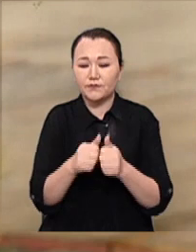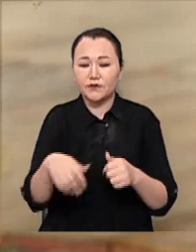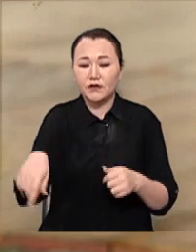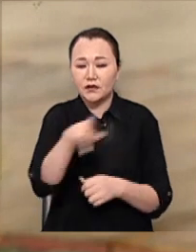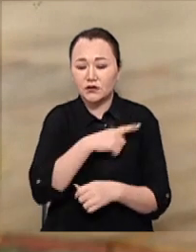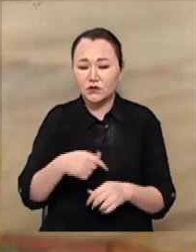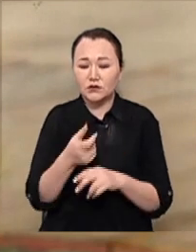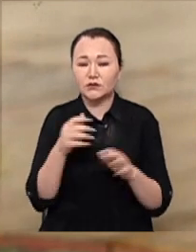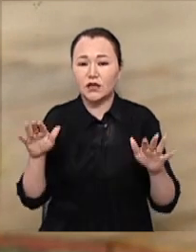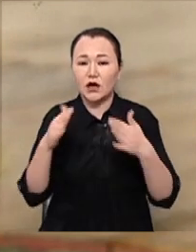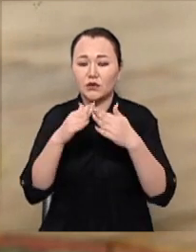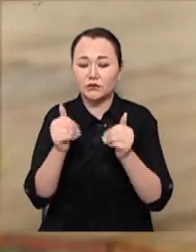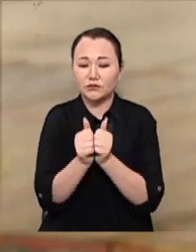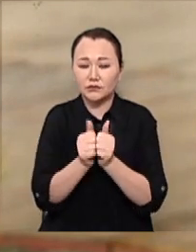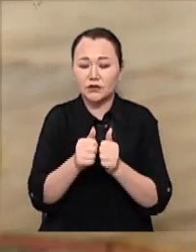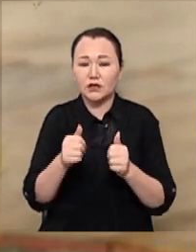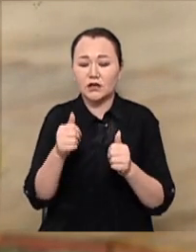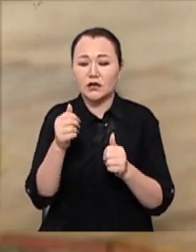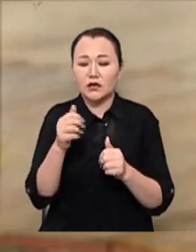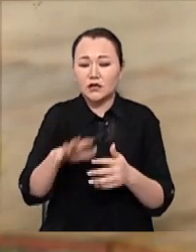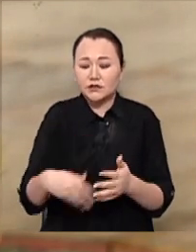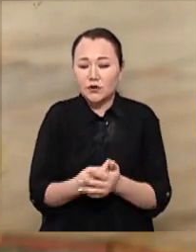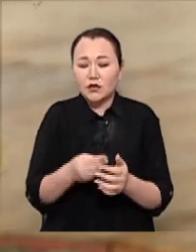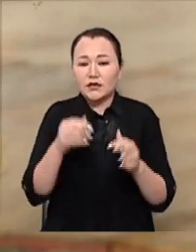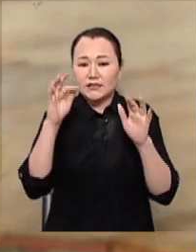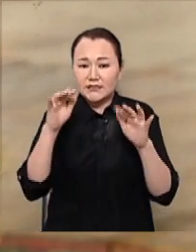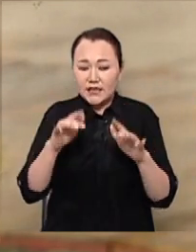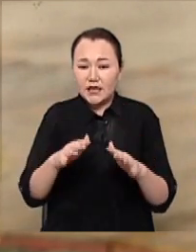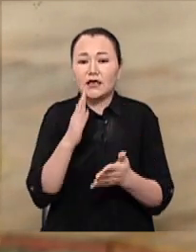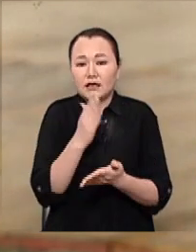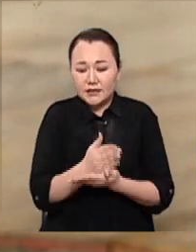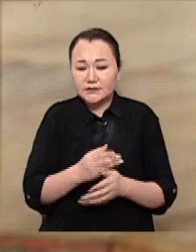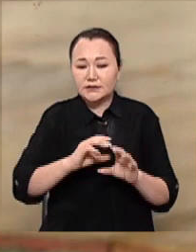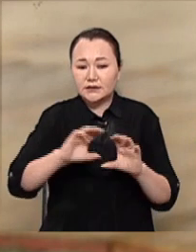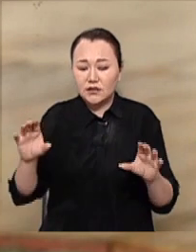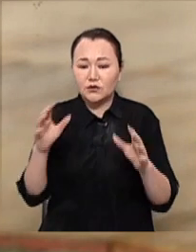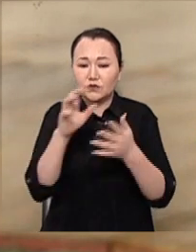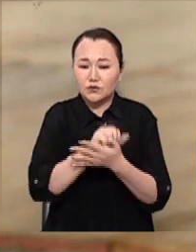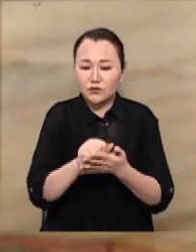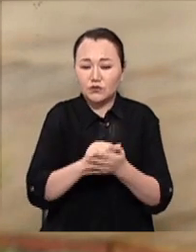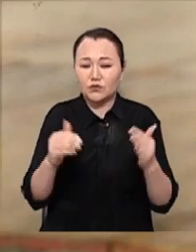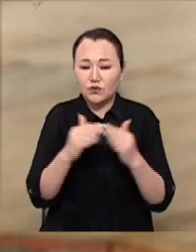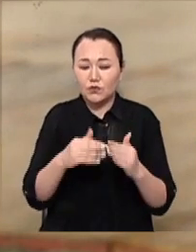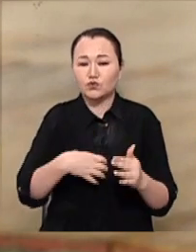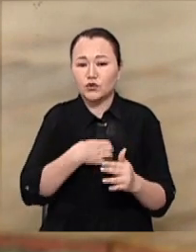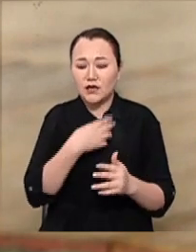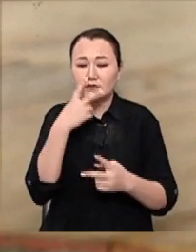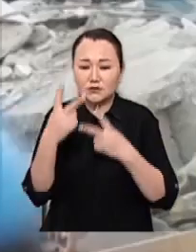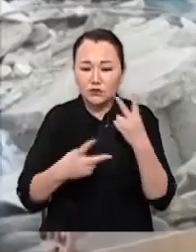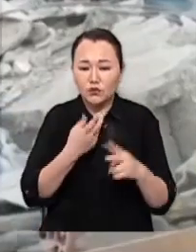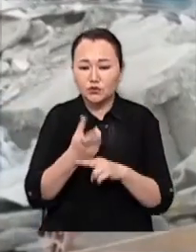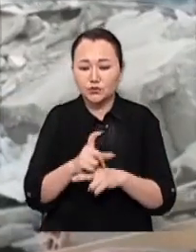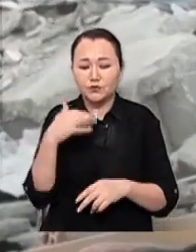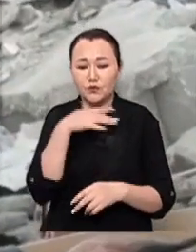Айналада таудың етегінде қаланың шетінде әлі де қар жатыр. Қираған үйлер, қорқынышты көріністер өте